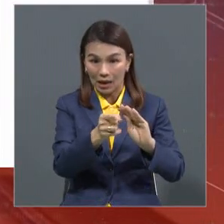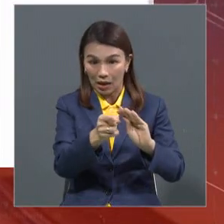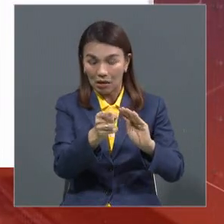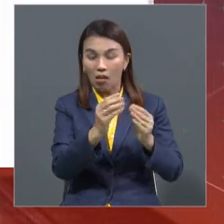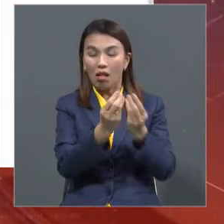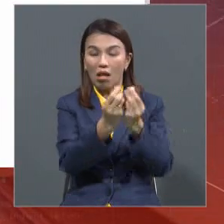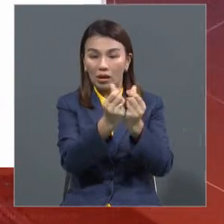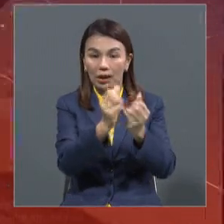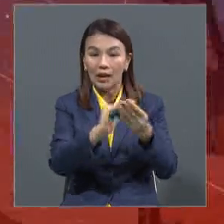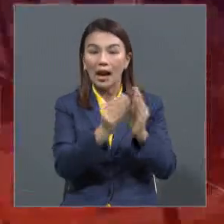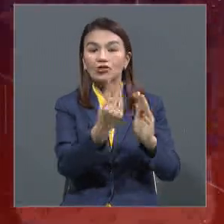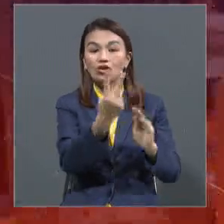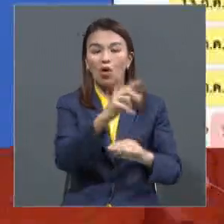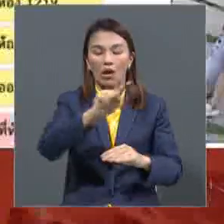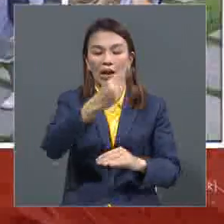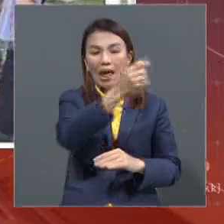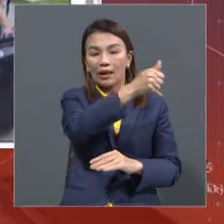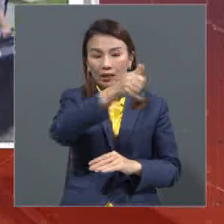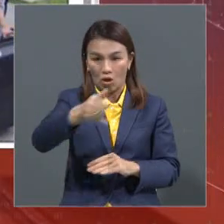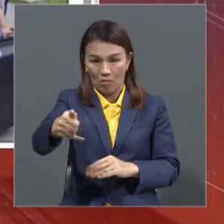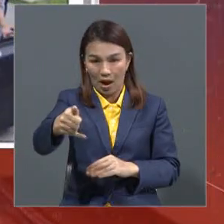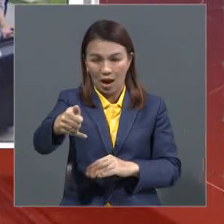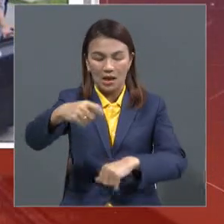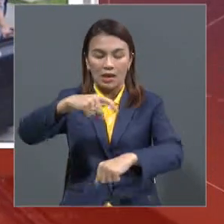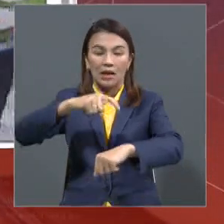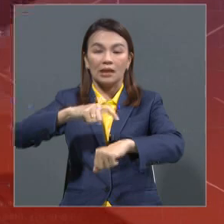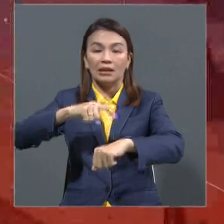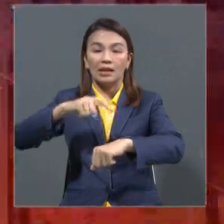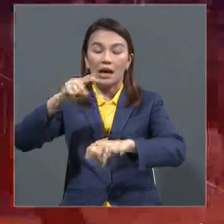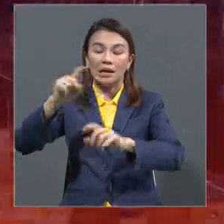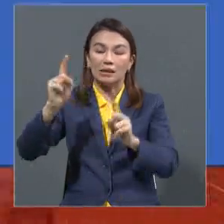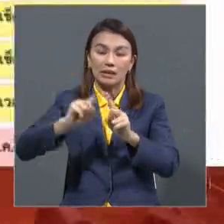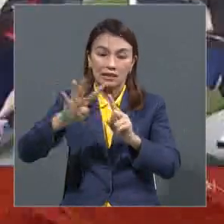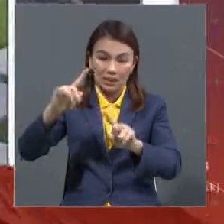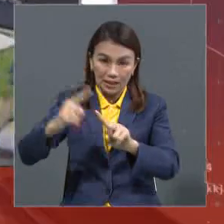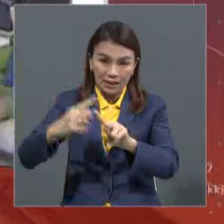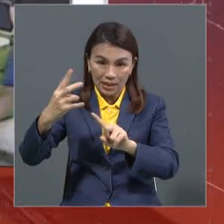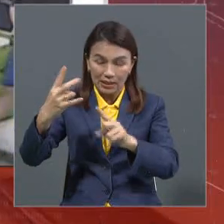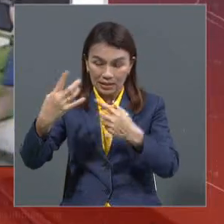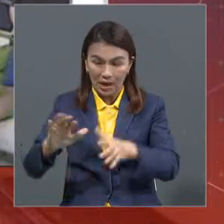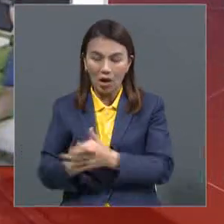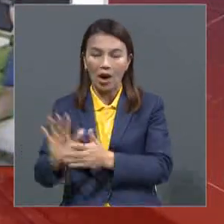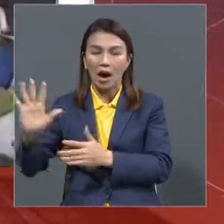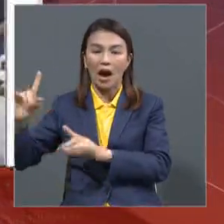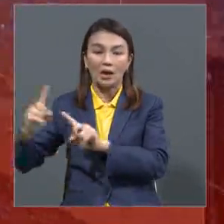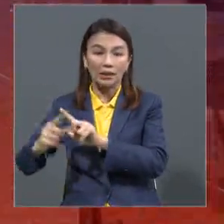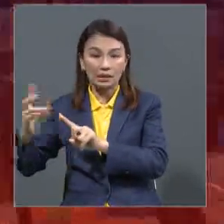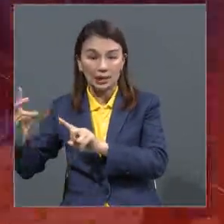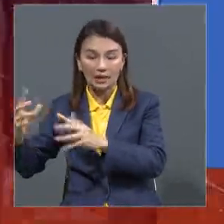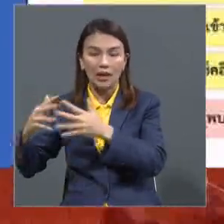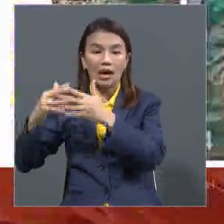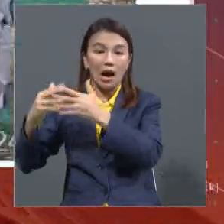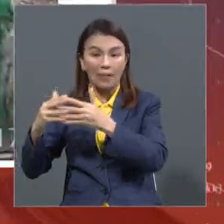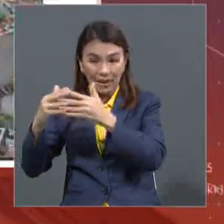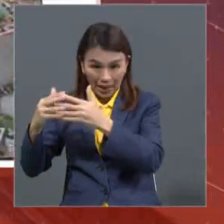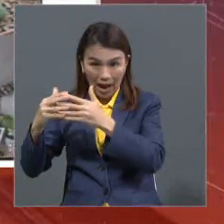47ปีหมายเลข 2เข้ามาเป็นคนแรกคือเข้ามาเมื่อ 4กรกฎาคมถัดมาวันรุ่งขึ้น 5กรกฎาคมเนี่ยหญิงสัญชาติอเมริกันแต่เป็น